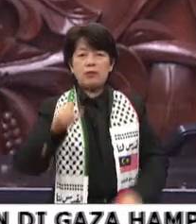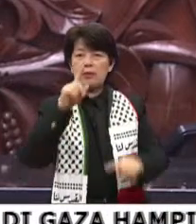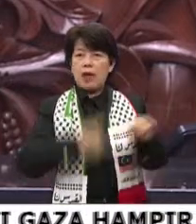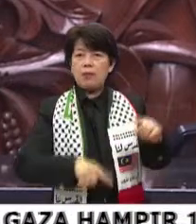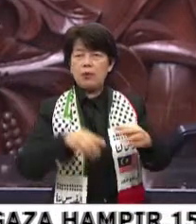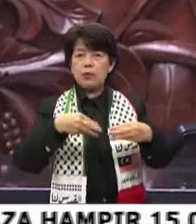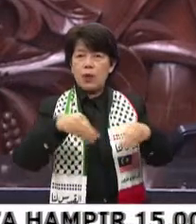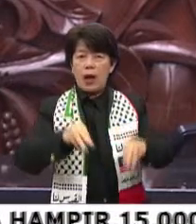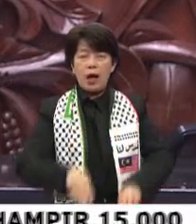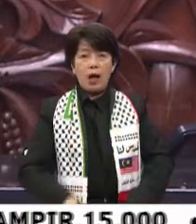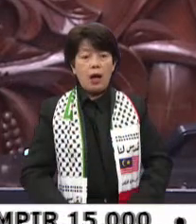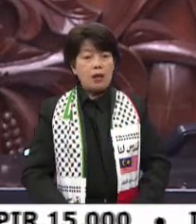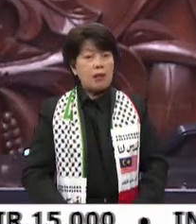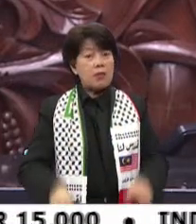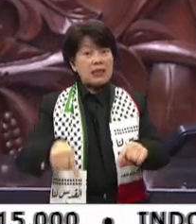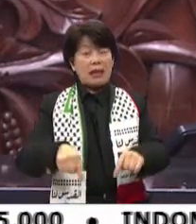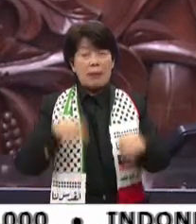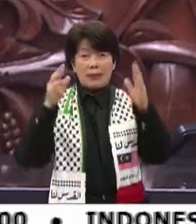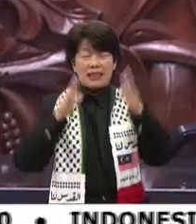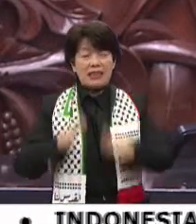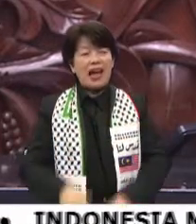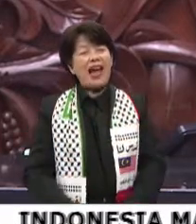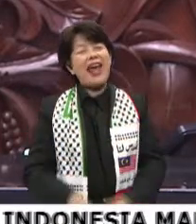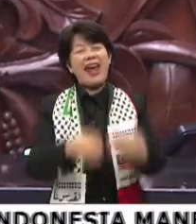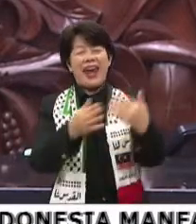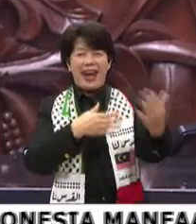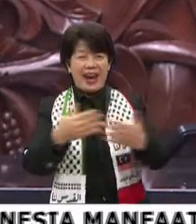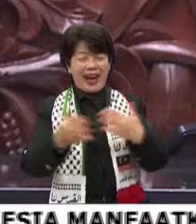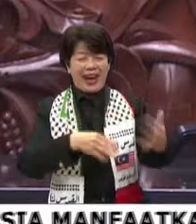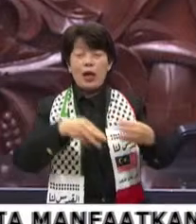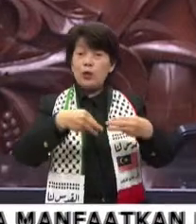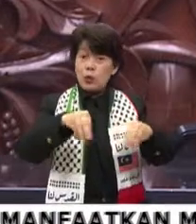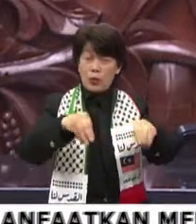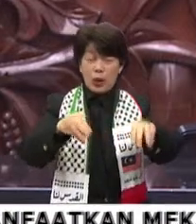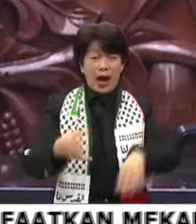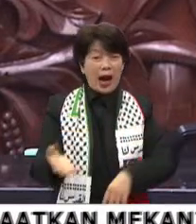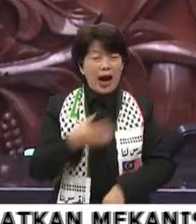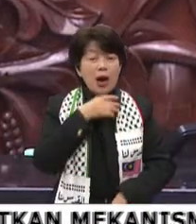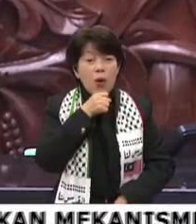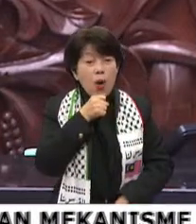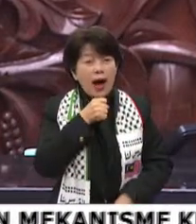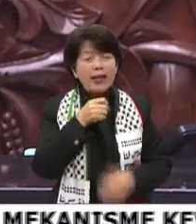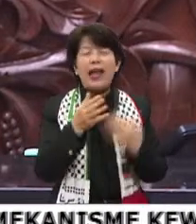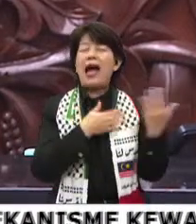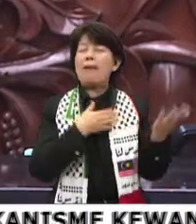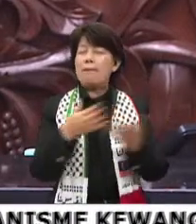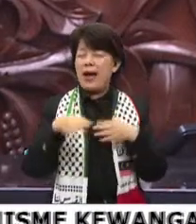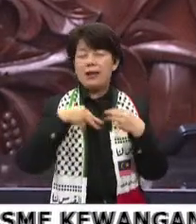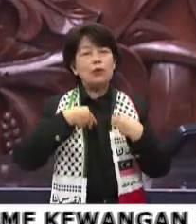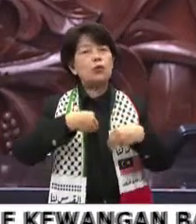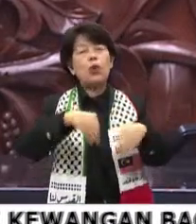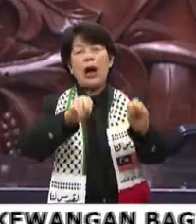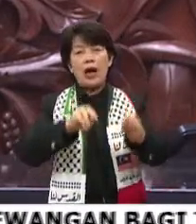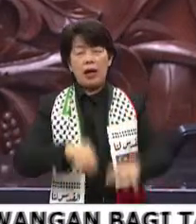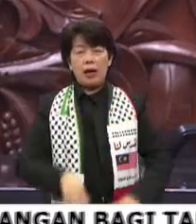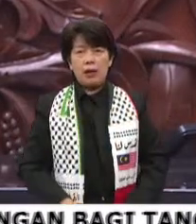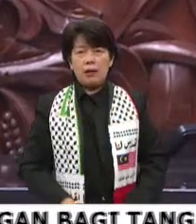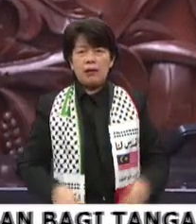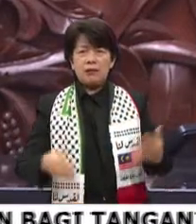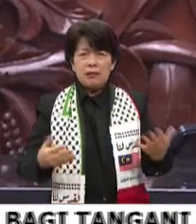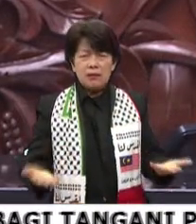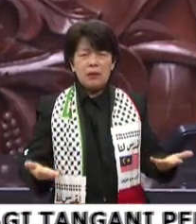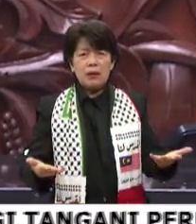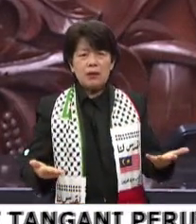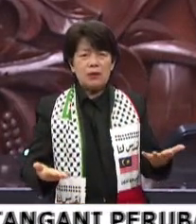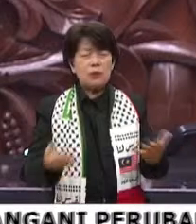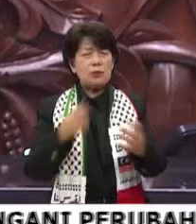asalkan duit ditunjuk dulu dia tak kisah Berapa umur dia dia akan jual juga asalkan duit masuk jadi membudaya tu yang lebih